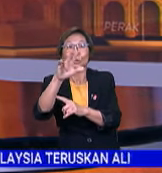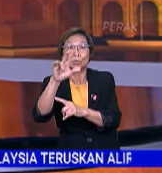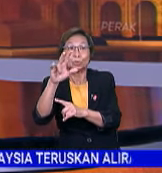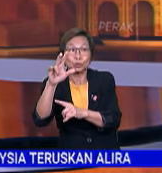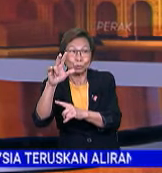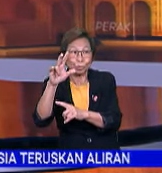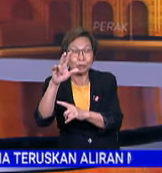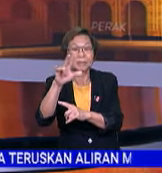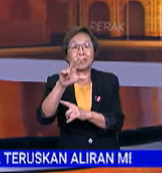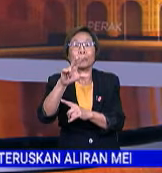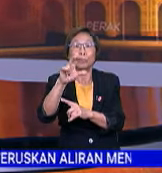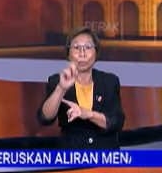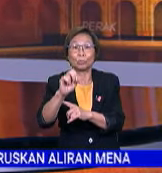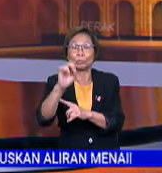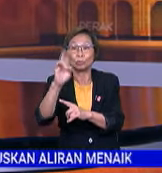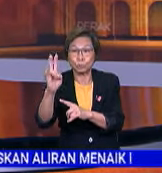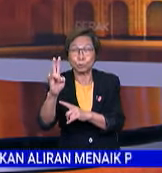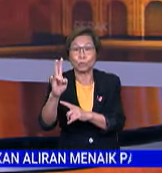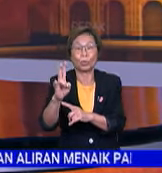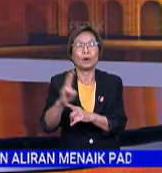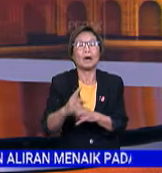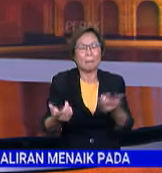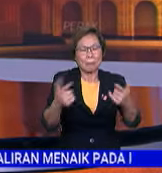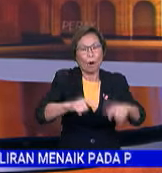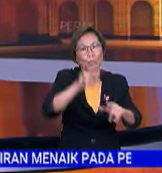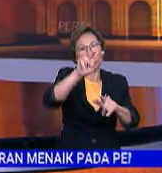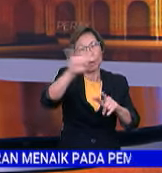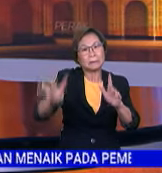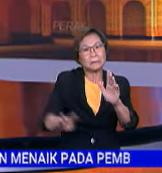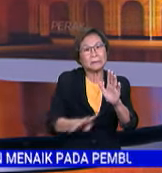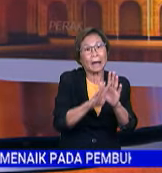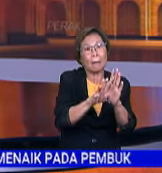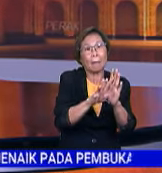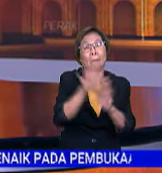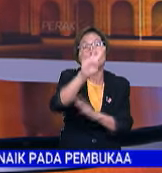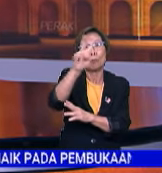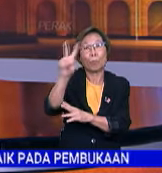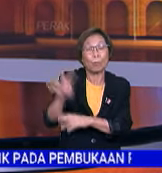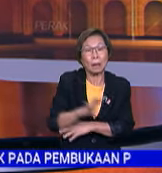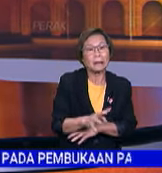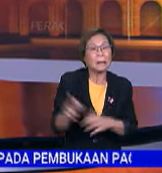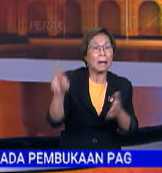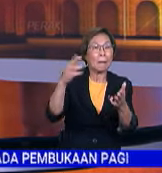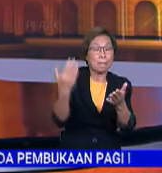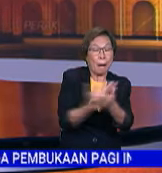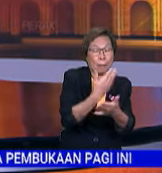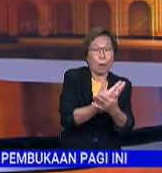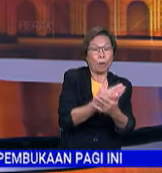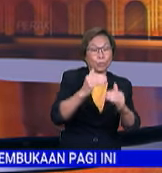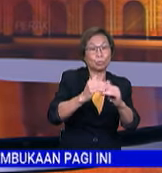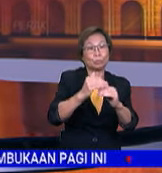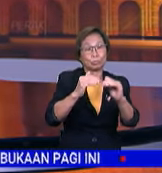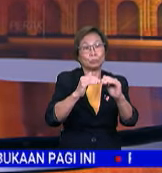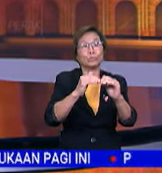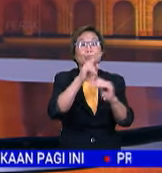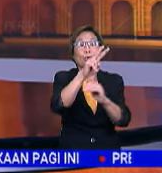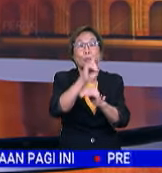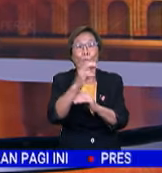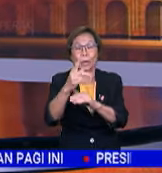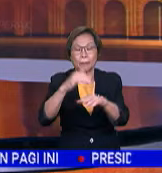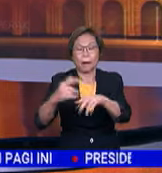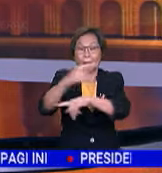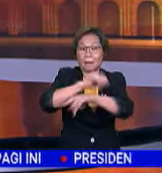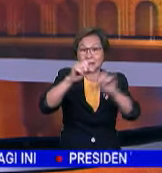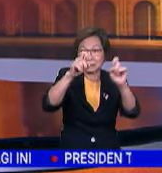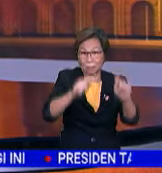kes dilaporkan dalam tempoh 24 jam lepas. Kali terakhir Malaysia mencatat kes baru di paras 20,000 adalah pada